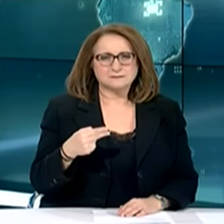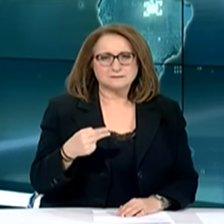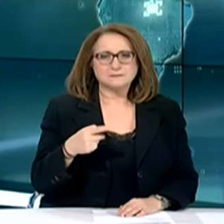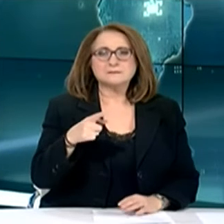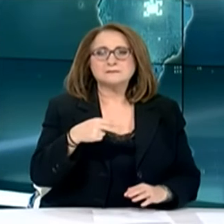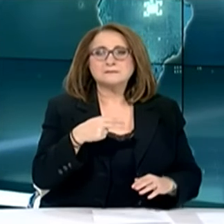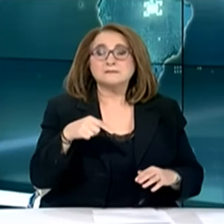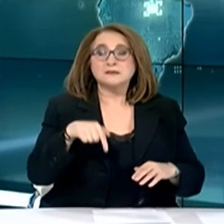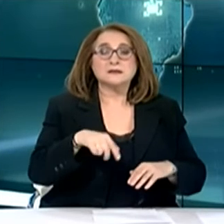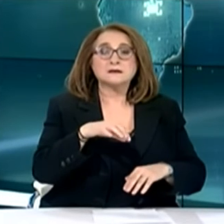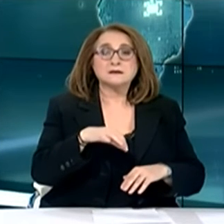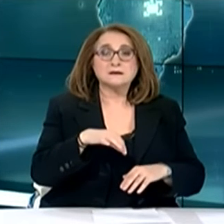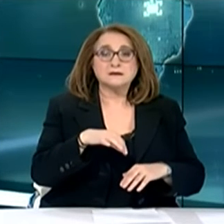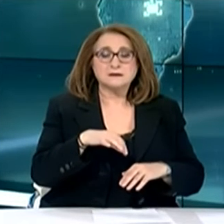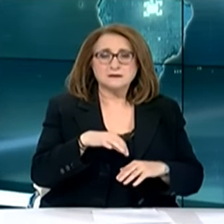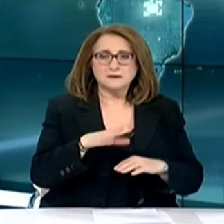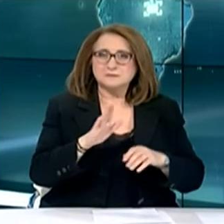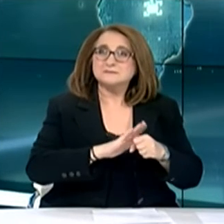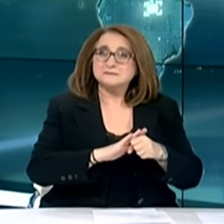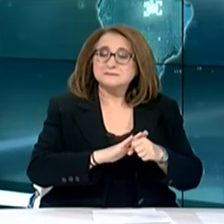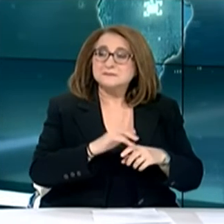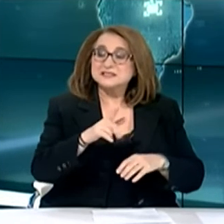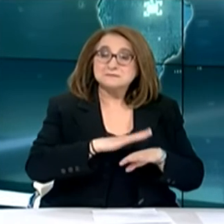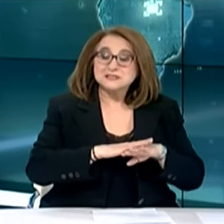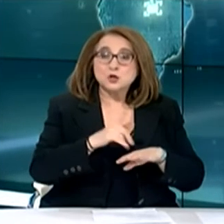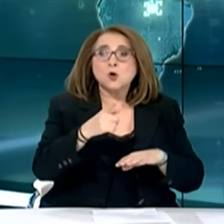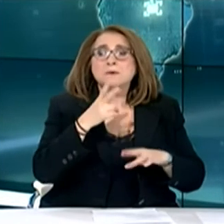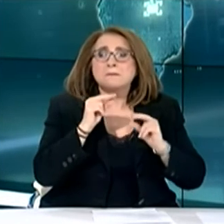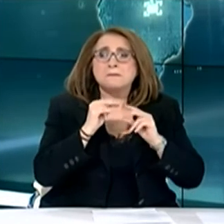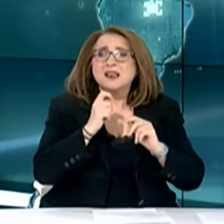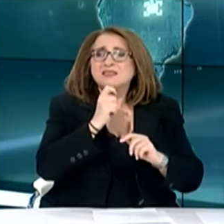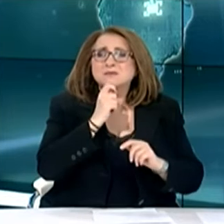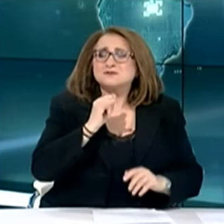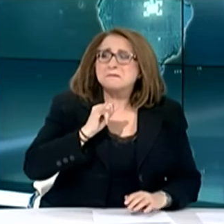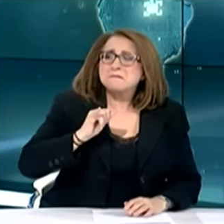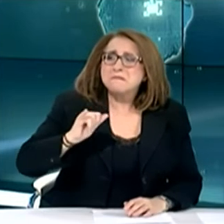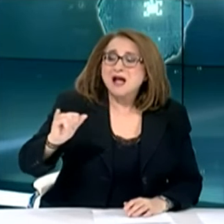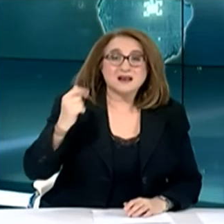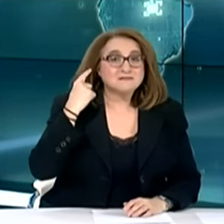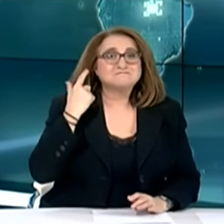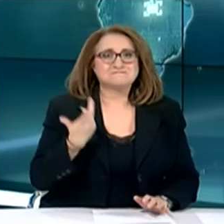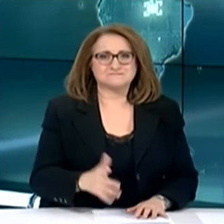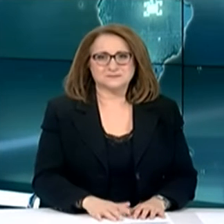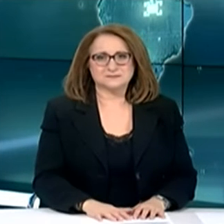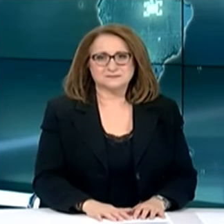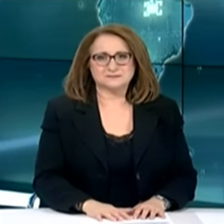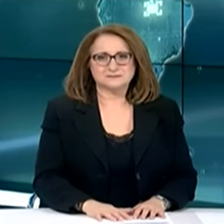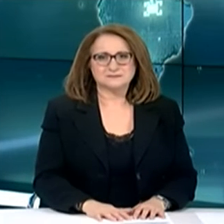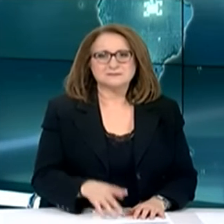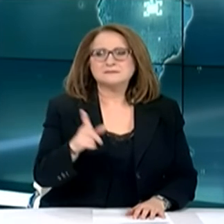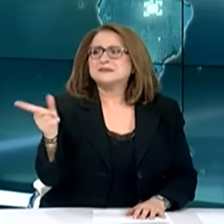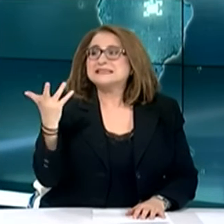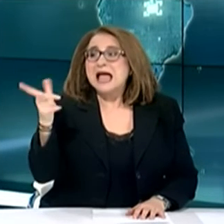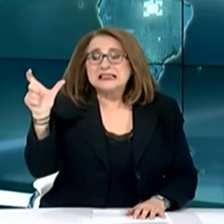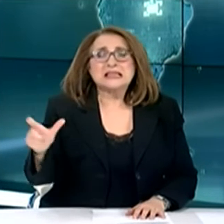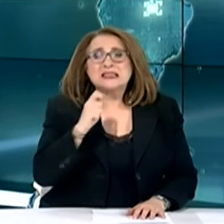το γεγονός ότι νόσος φυκάλισε ο πρόεδρος της Ιατρικής Σχολής και μάλιστα μαθαίνω ότι... Παρακαλώ, μην αναφέρεστε τις ονόματα, παρακαλώ,